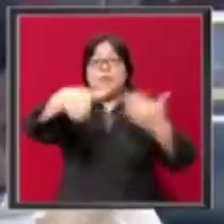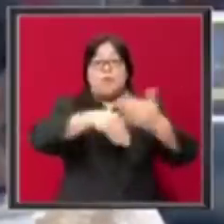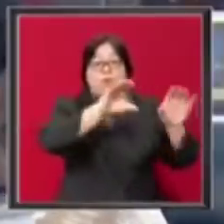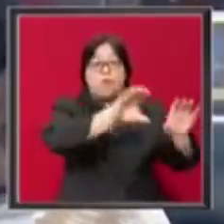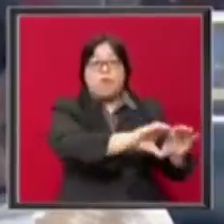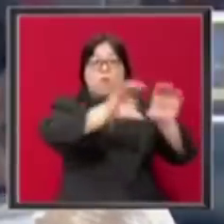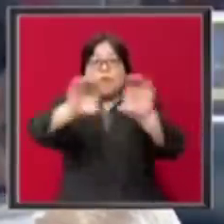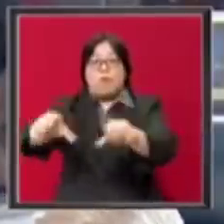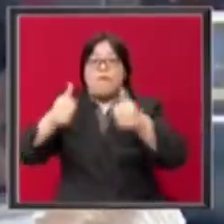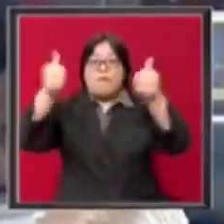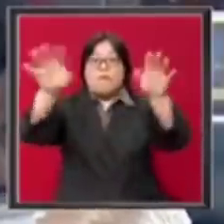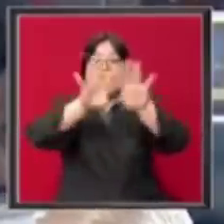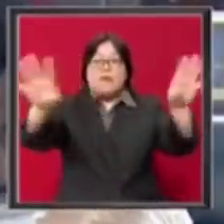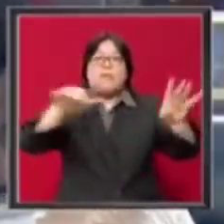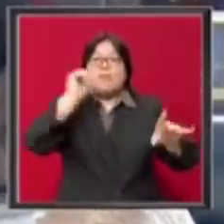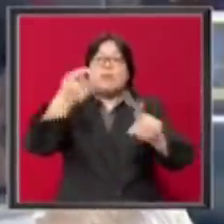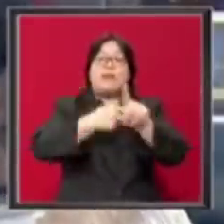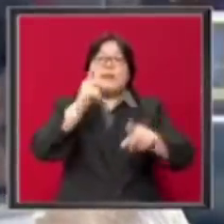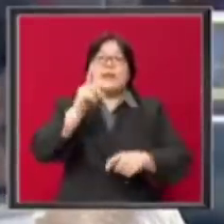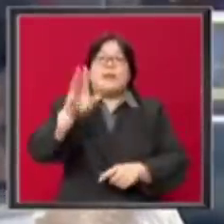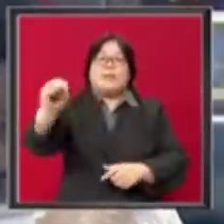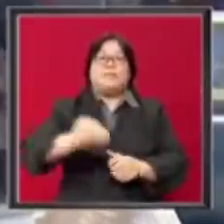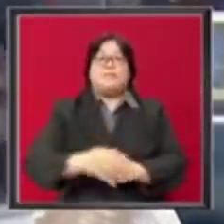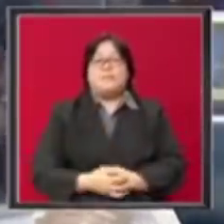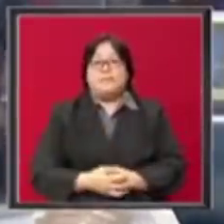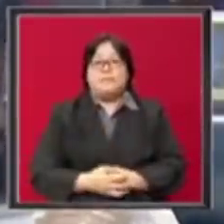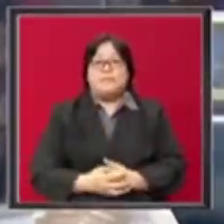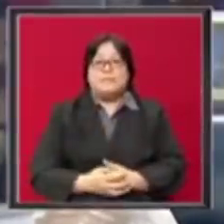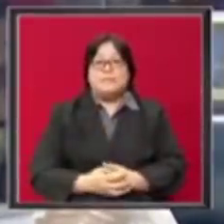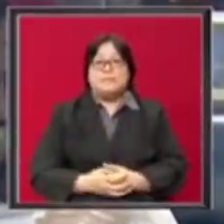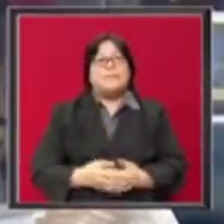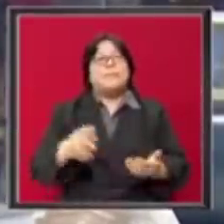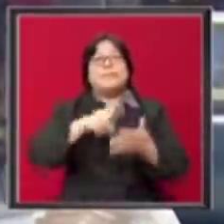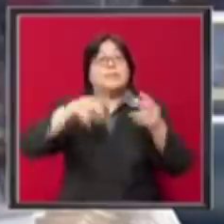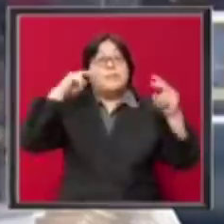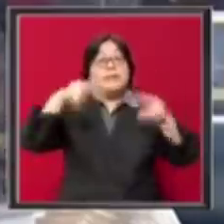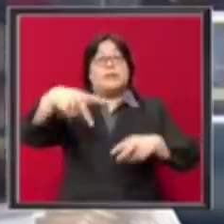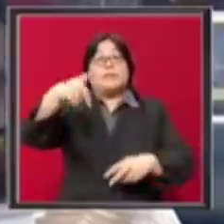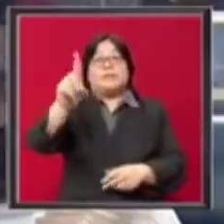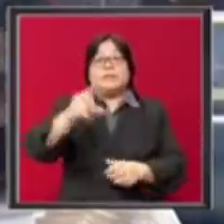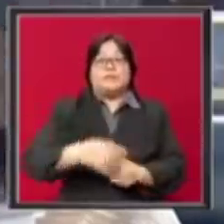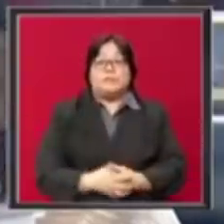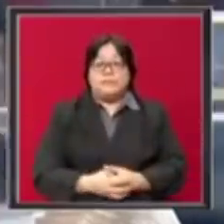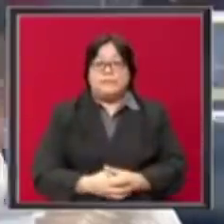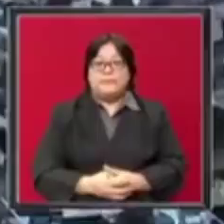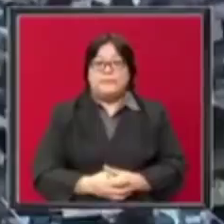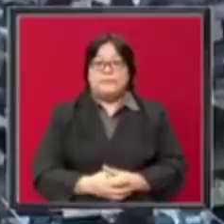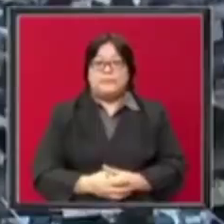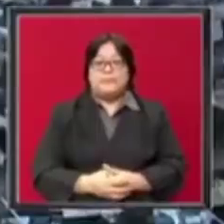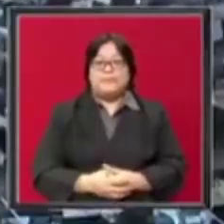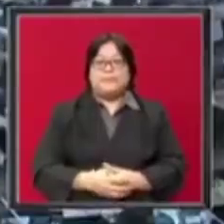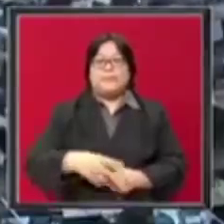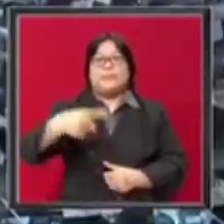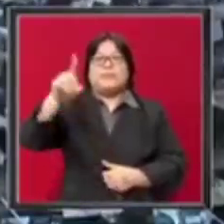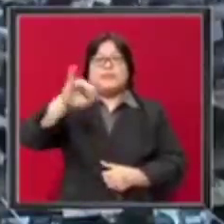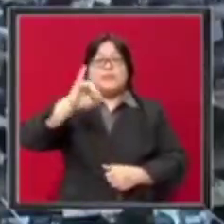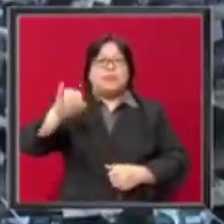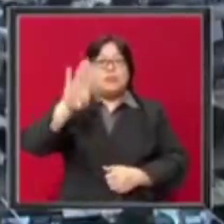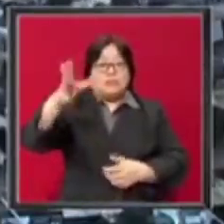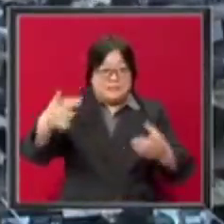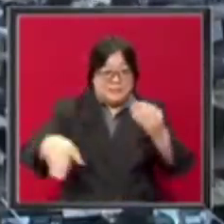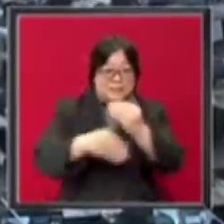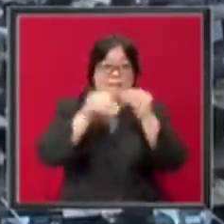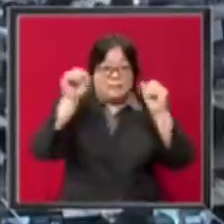seluruhnya kepada frontliners yang bukan daripada KKM? Apa pandangan yang Mohd Pak Dixon? Pak Dixon, Johor Baru nak tambah